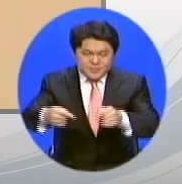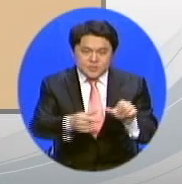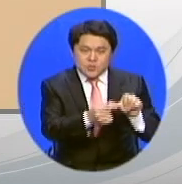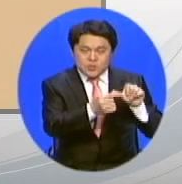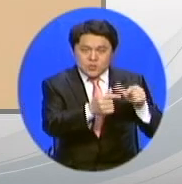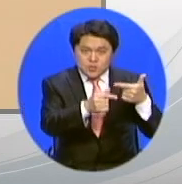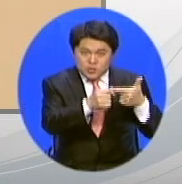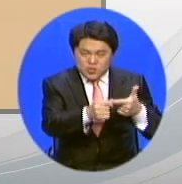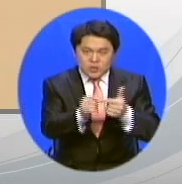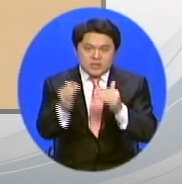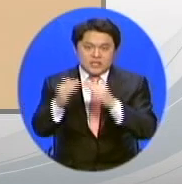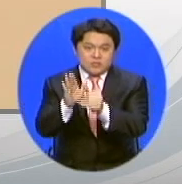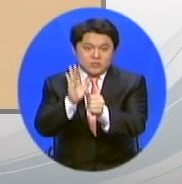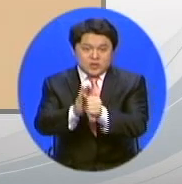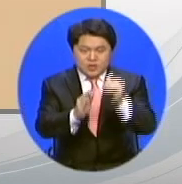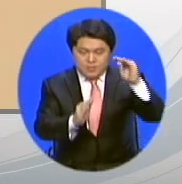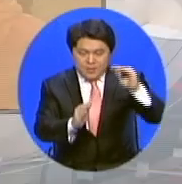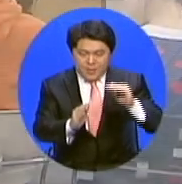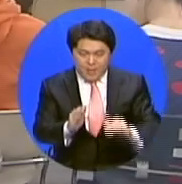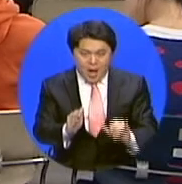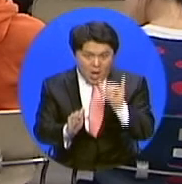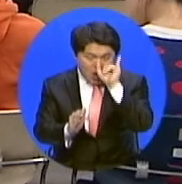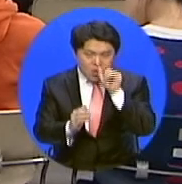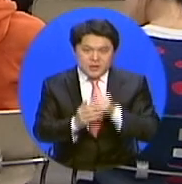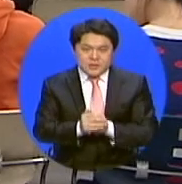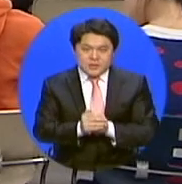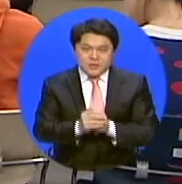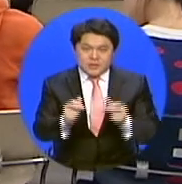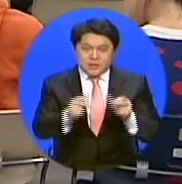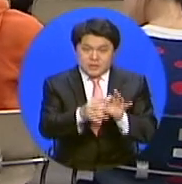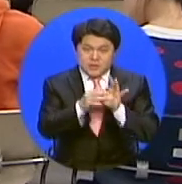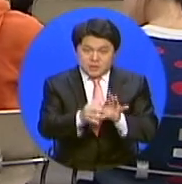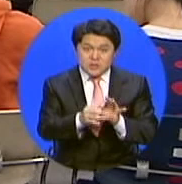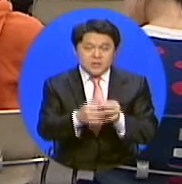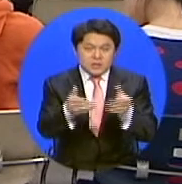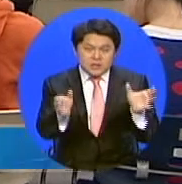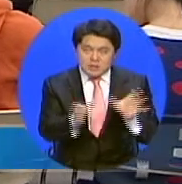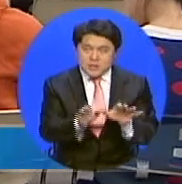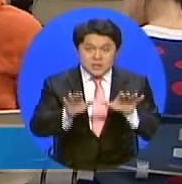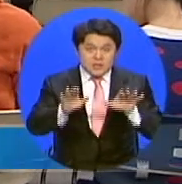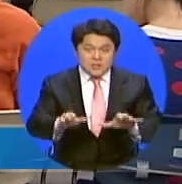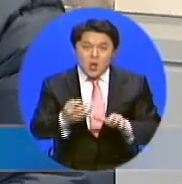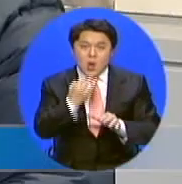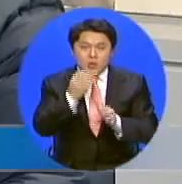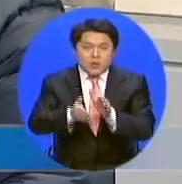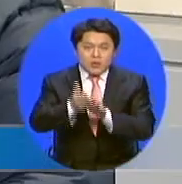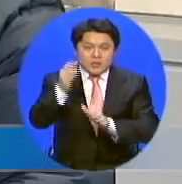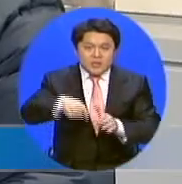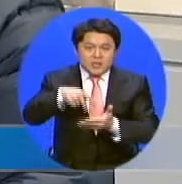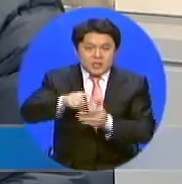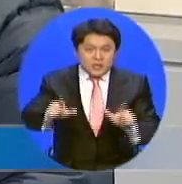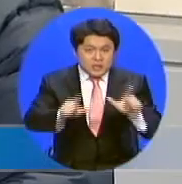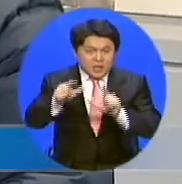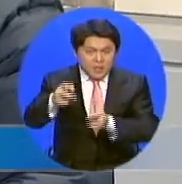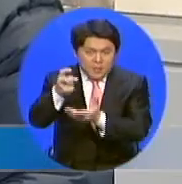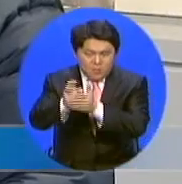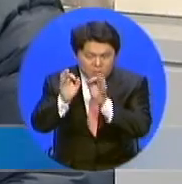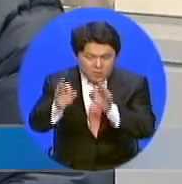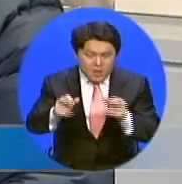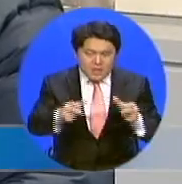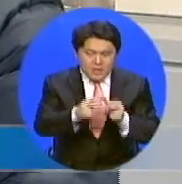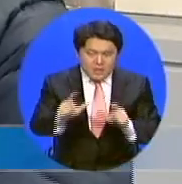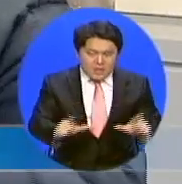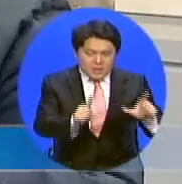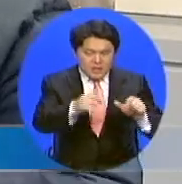제6장 주거 지원의 내용으로 구성돼 있습니다. 이에 장애계는 이번 서울시 자립생활 조례를 통해 본 장애인의 삶과 인권